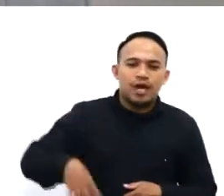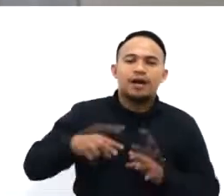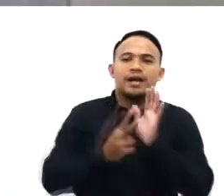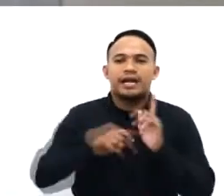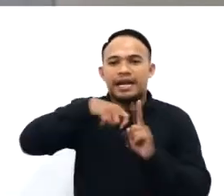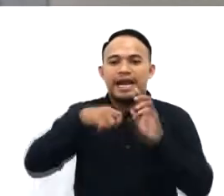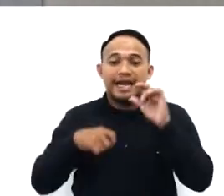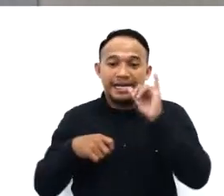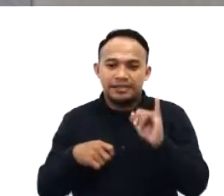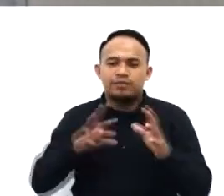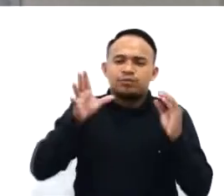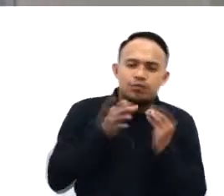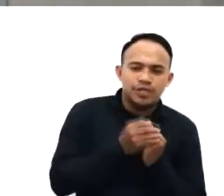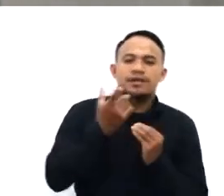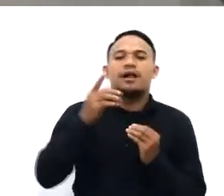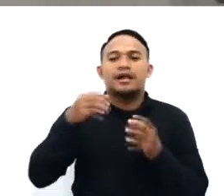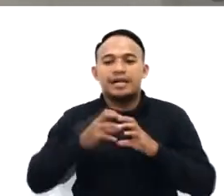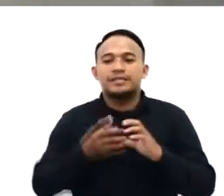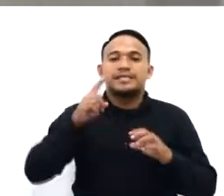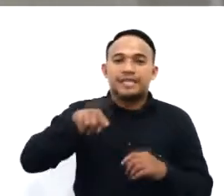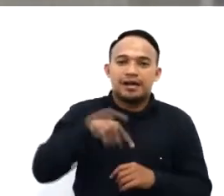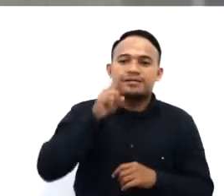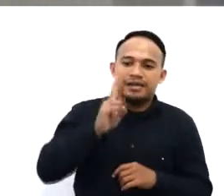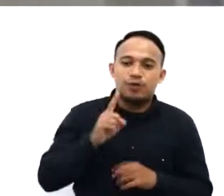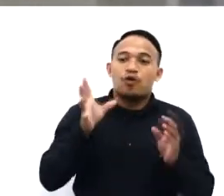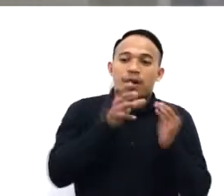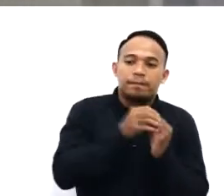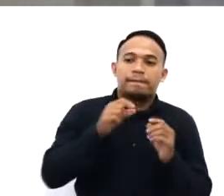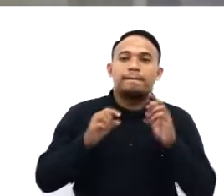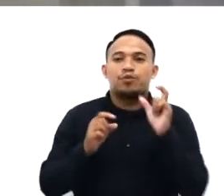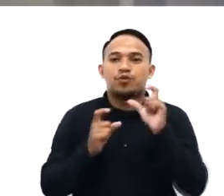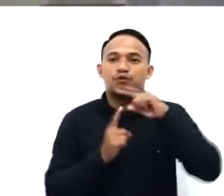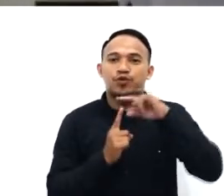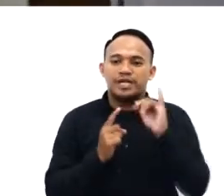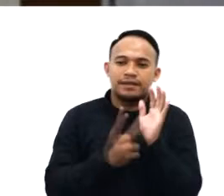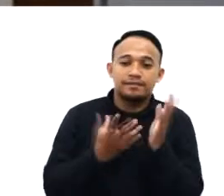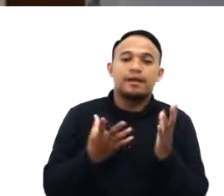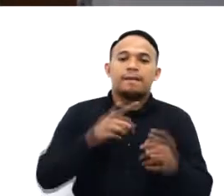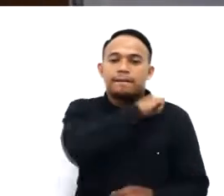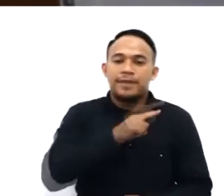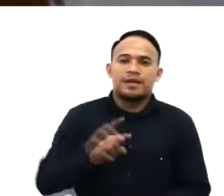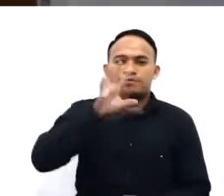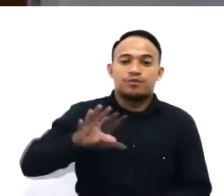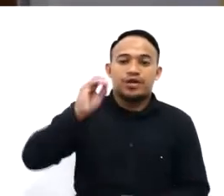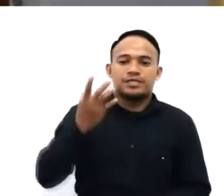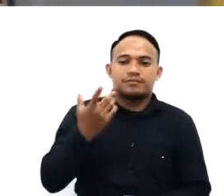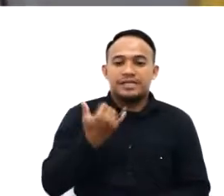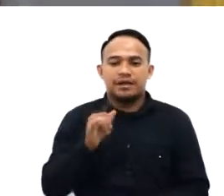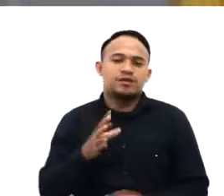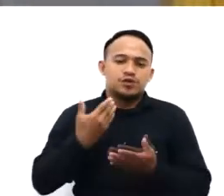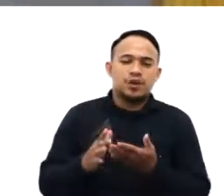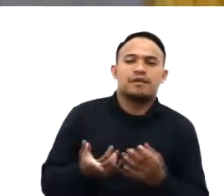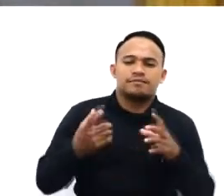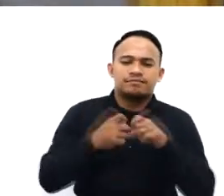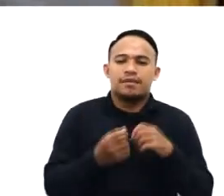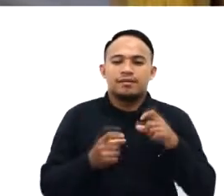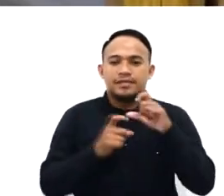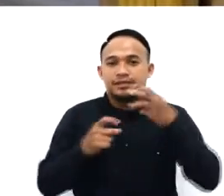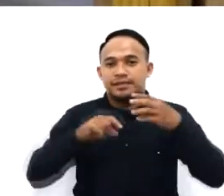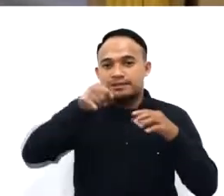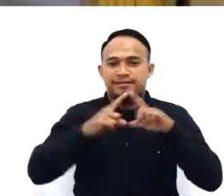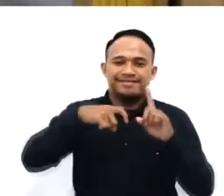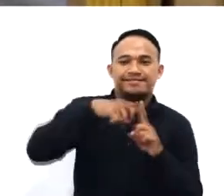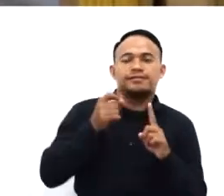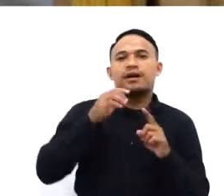Pasar Murah NKRI Peduli menjadi salah satu program rutin pemerintah Provinsi Gorontalo yang telah